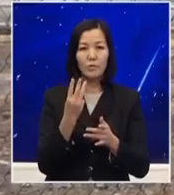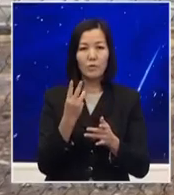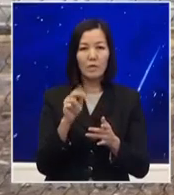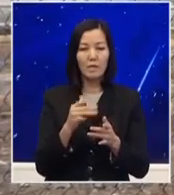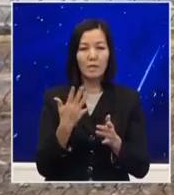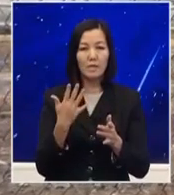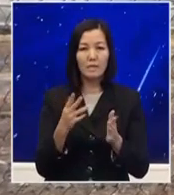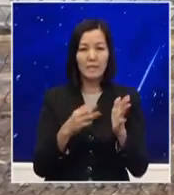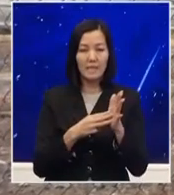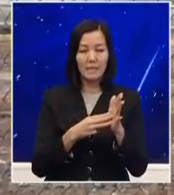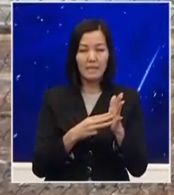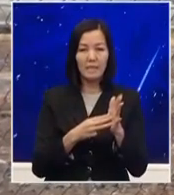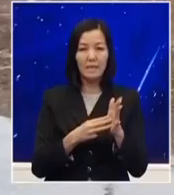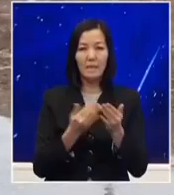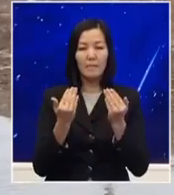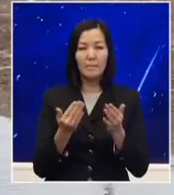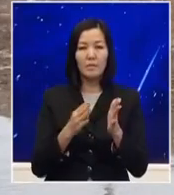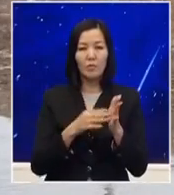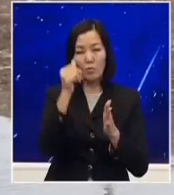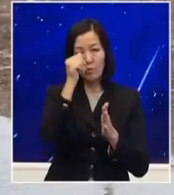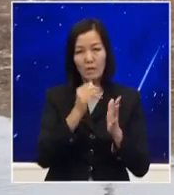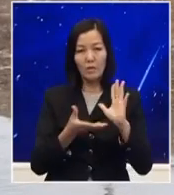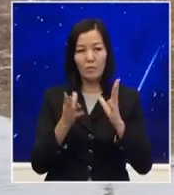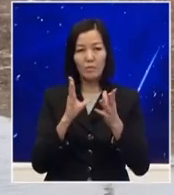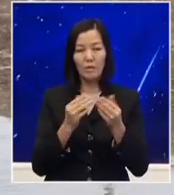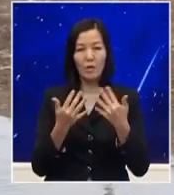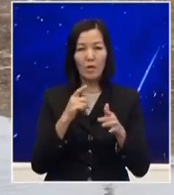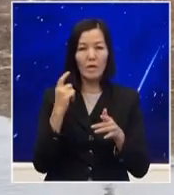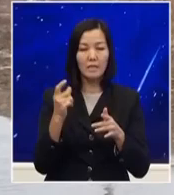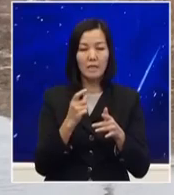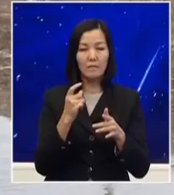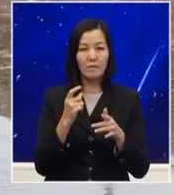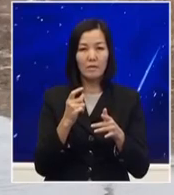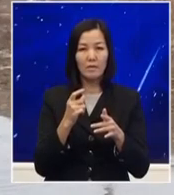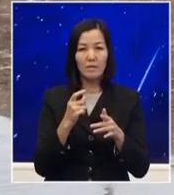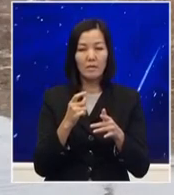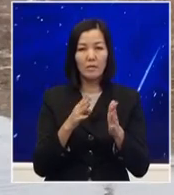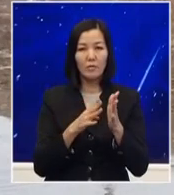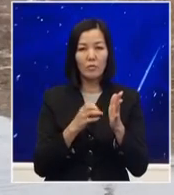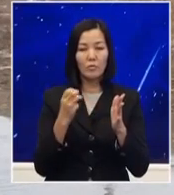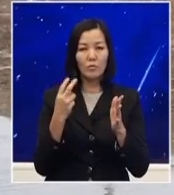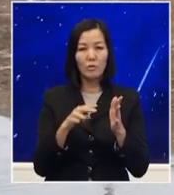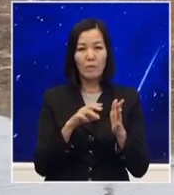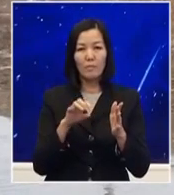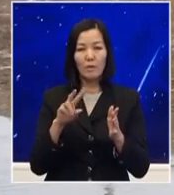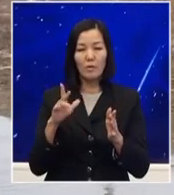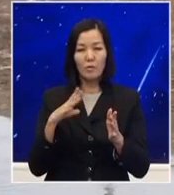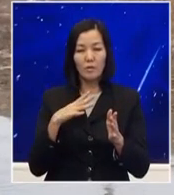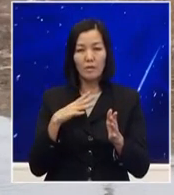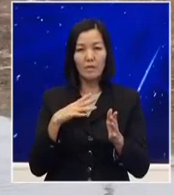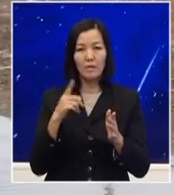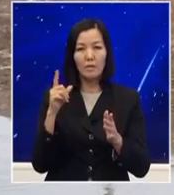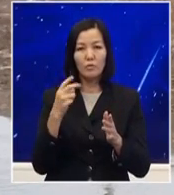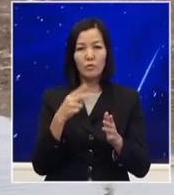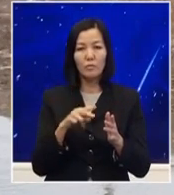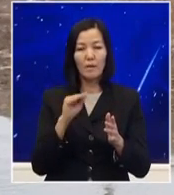Биылғы жылы біздерде 9 айда тартылған инвестиция шаруашылығына 920 миллион 120